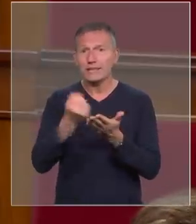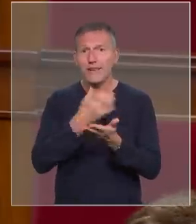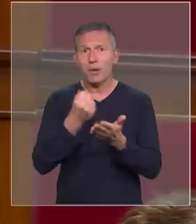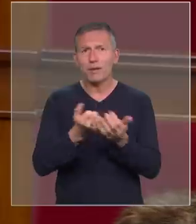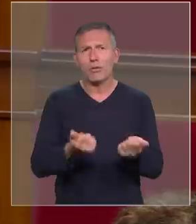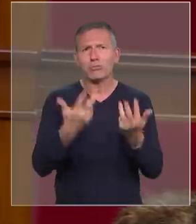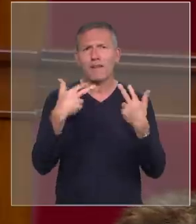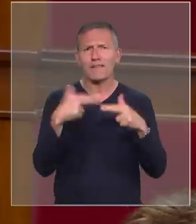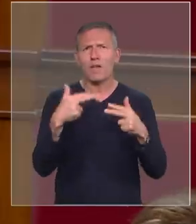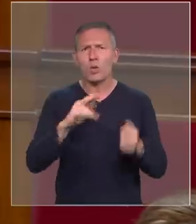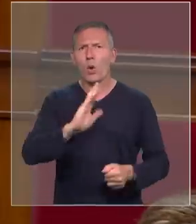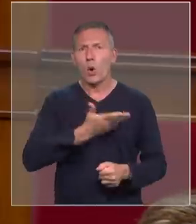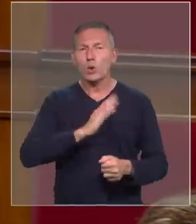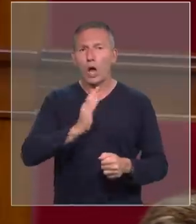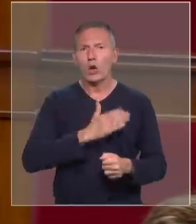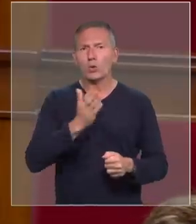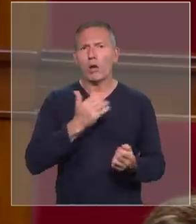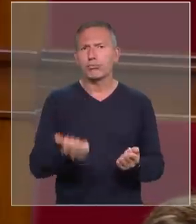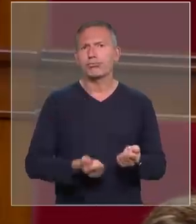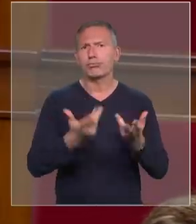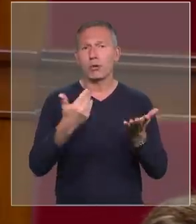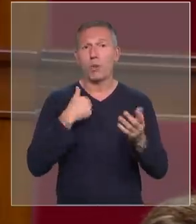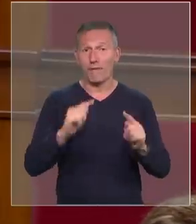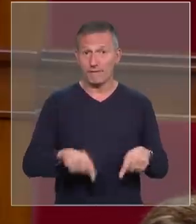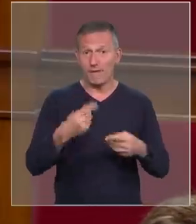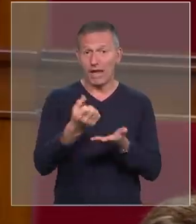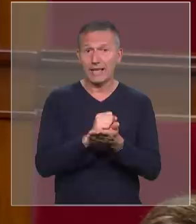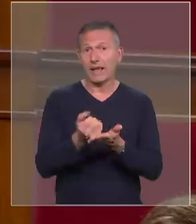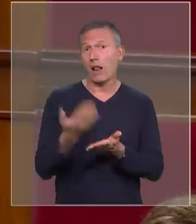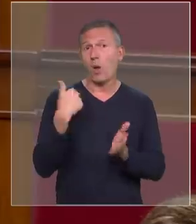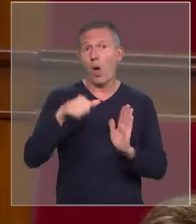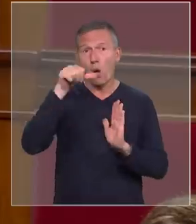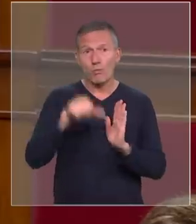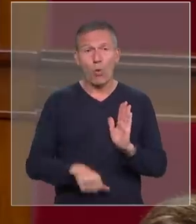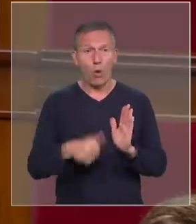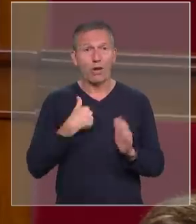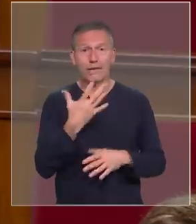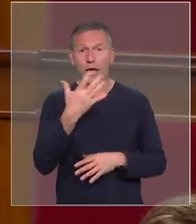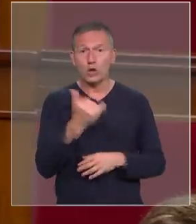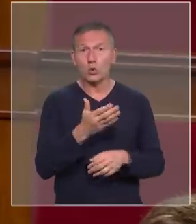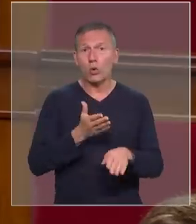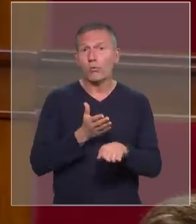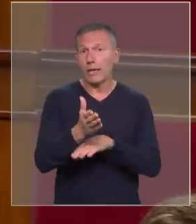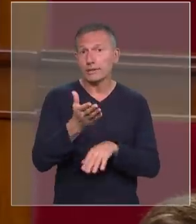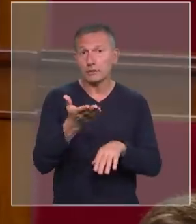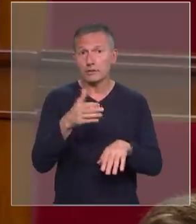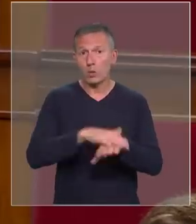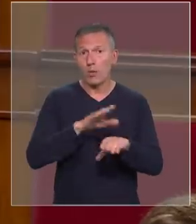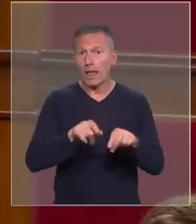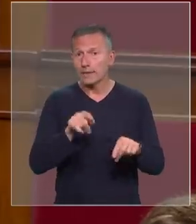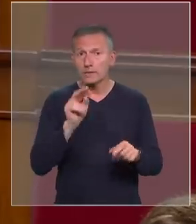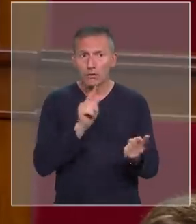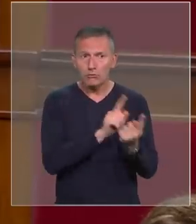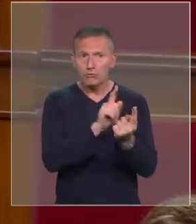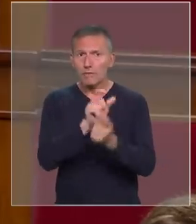dizaines de vidéos que je reçois depuis plusieurs jours. Je me suis en effet rendu au Sénégal le mois dernier et j'ai eu l'occasion, pendant les 5 jours que j'ai passé sur place, de rencontrer de nombreux